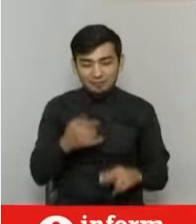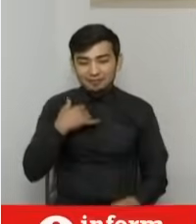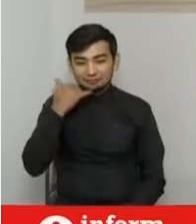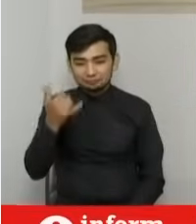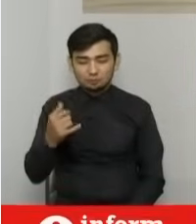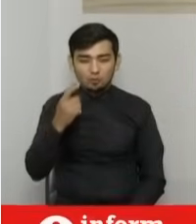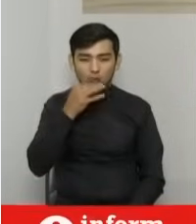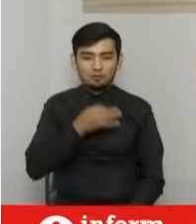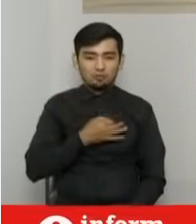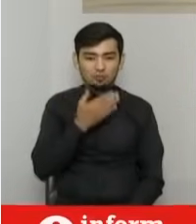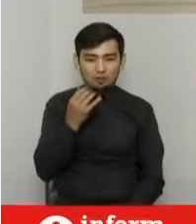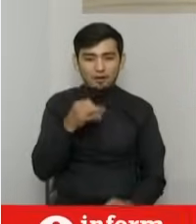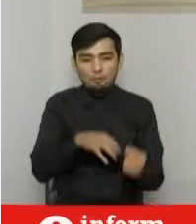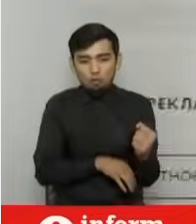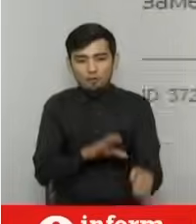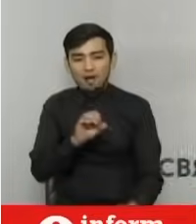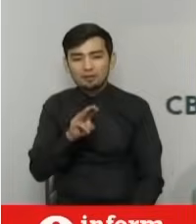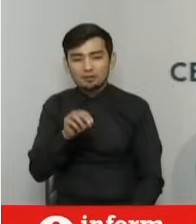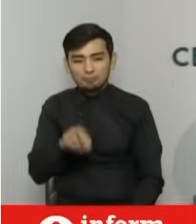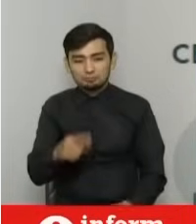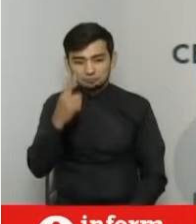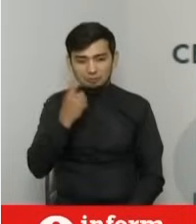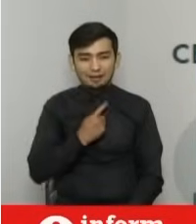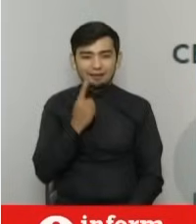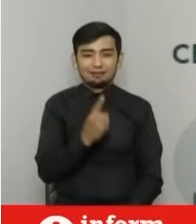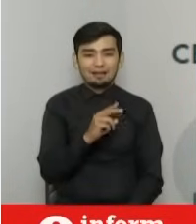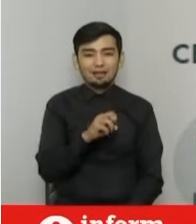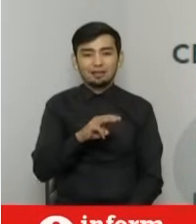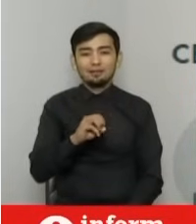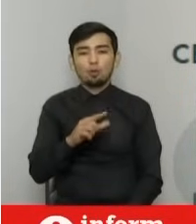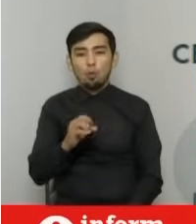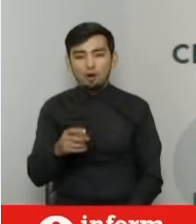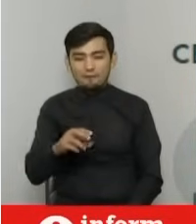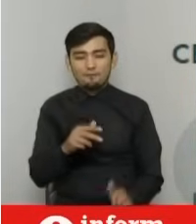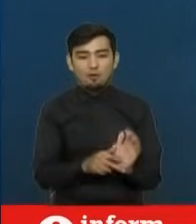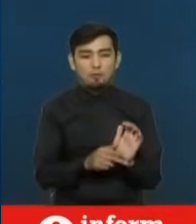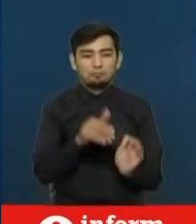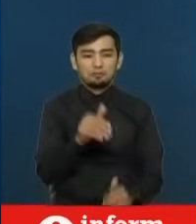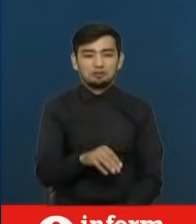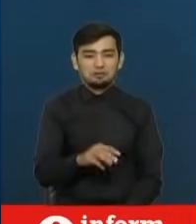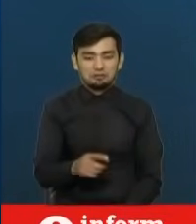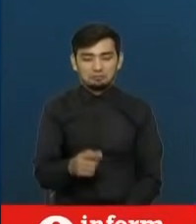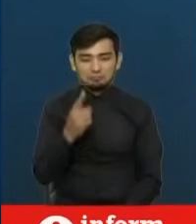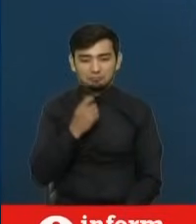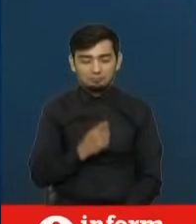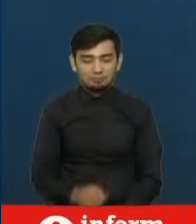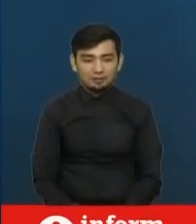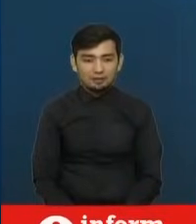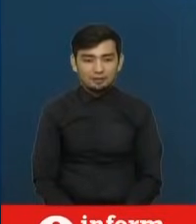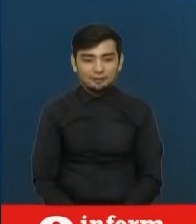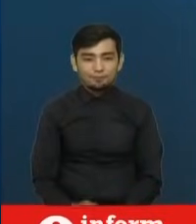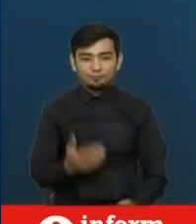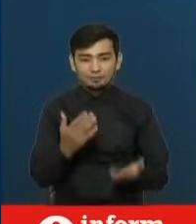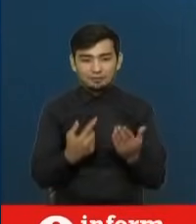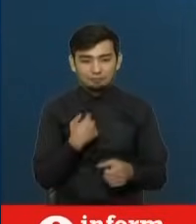не ответили А позже написали WhatsApp стоимость одной категории 80.000 теньге Если я начну вам